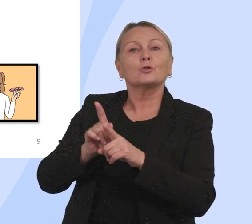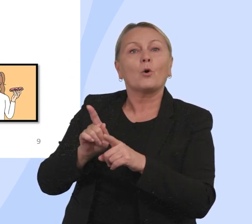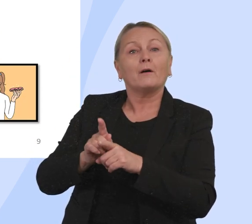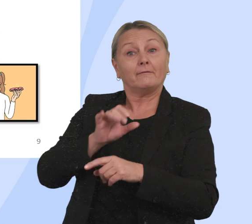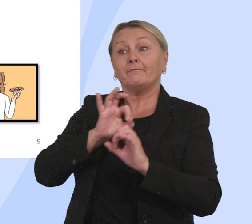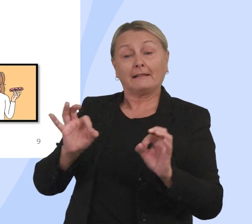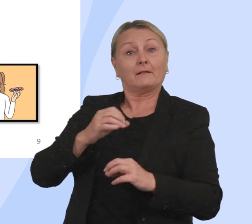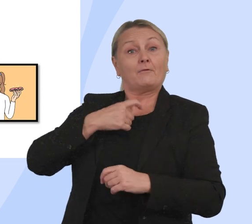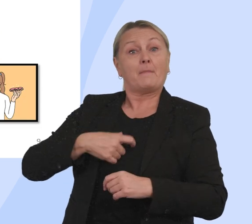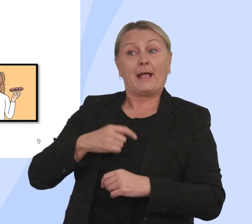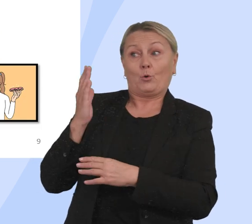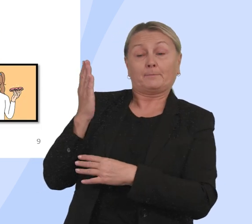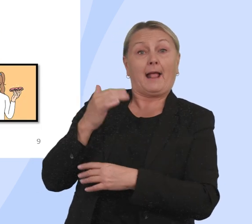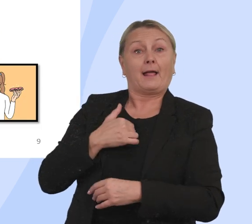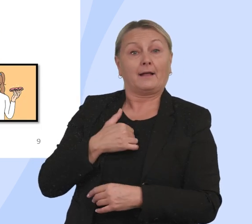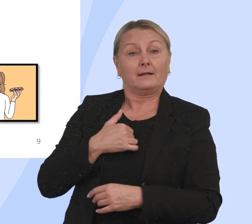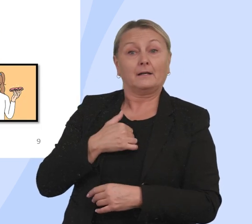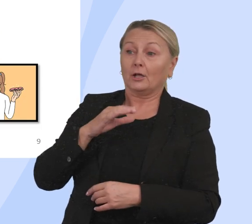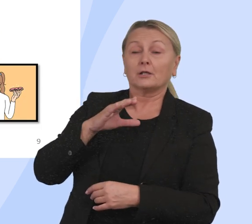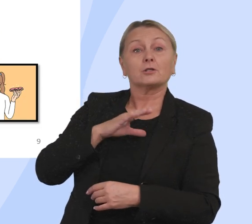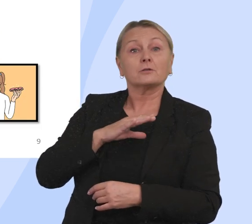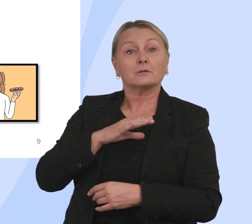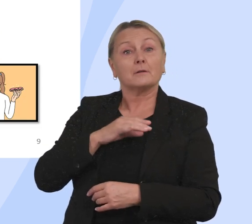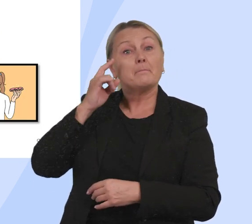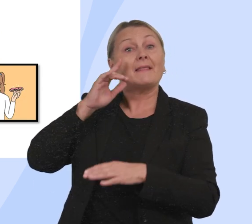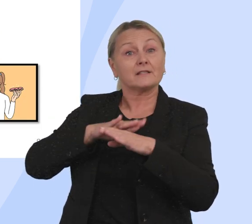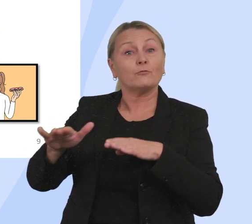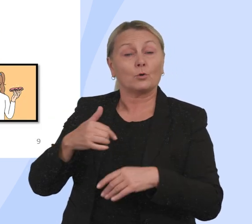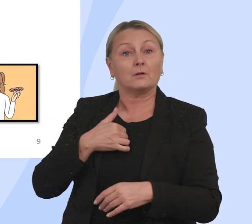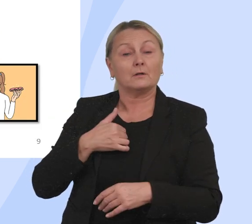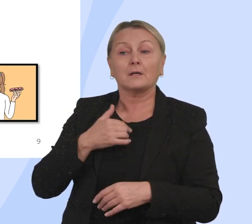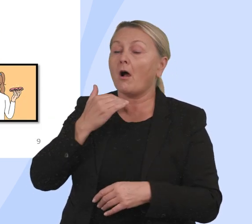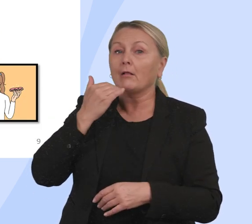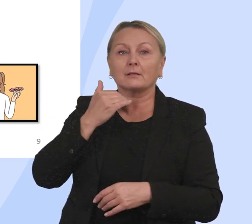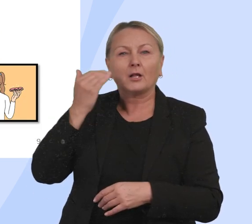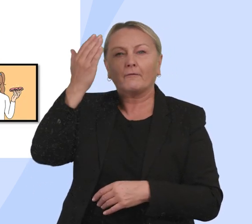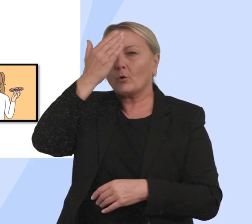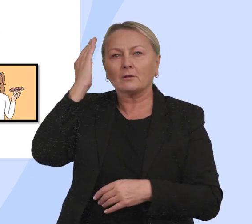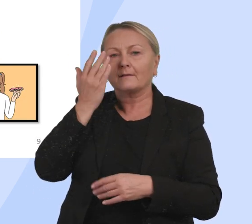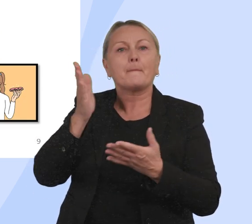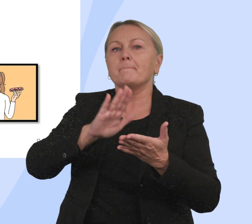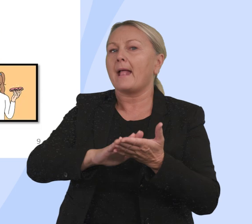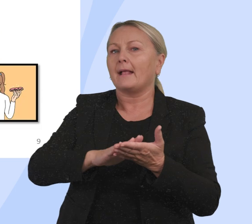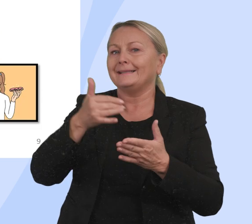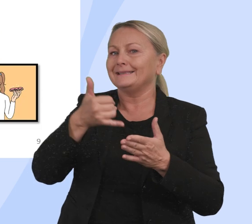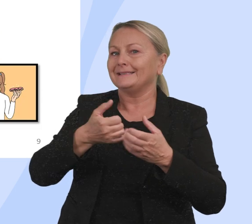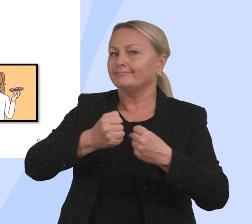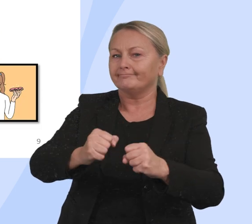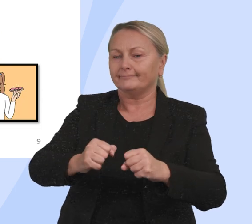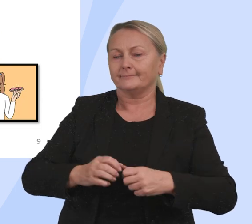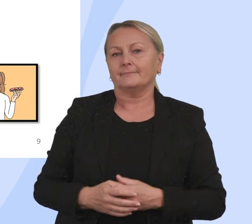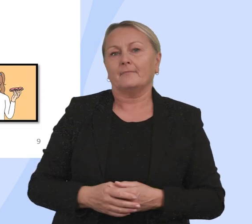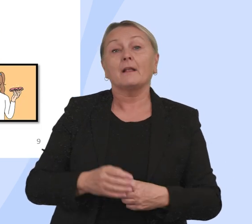det er meningsfuldt. Det er ikke altid, at frontallapperne er involveret. Faktisk går det fint at spejle